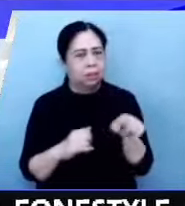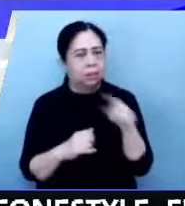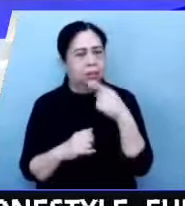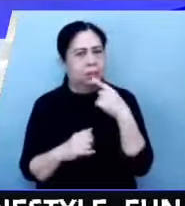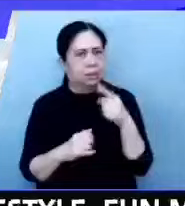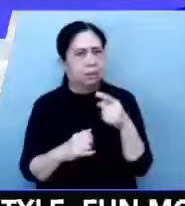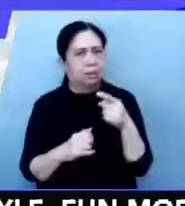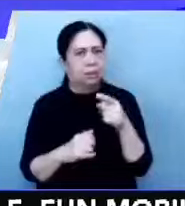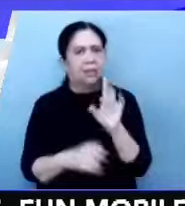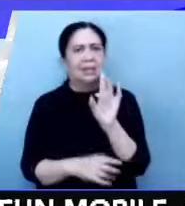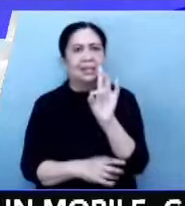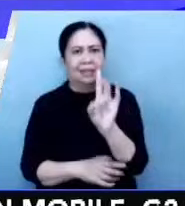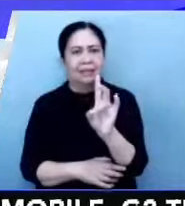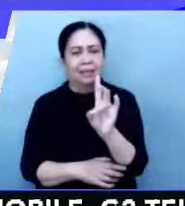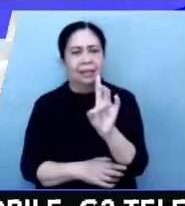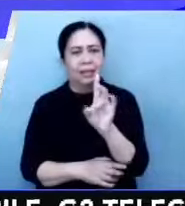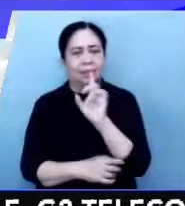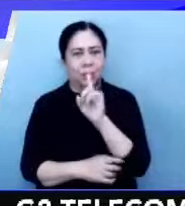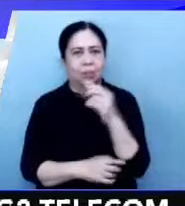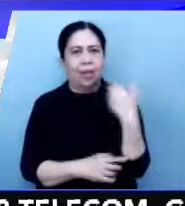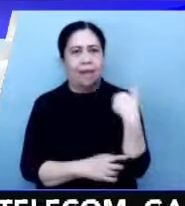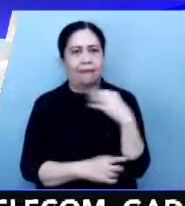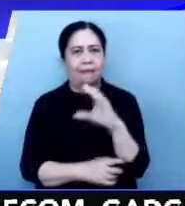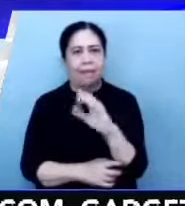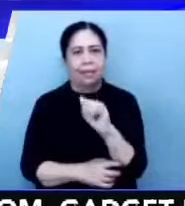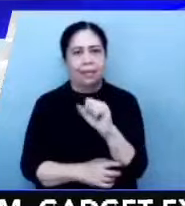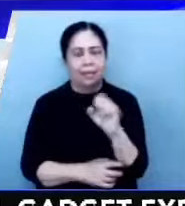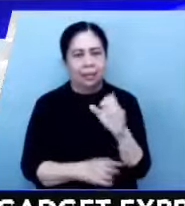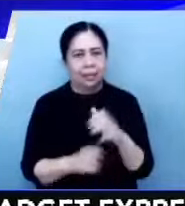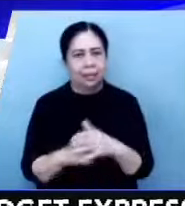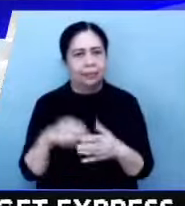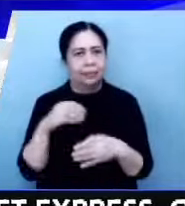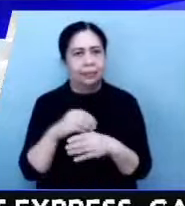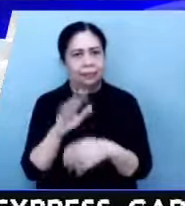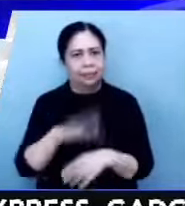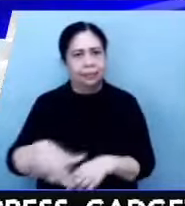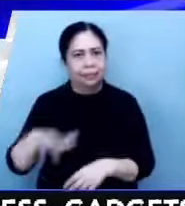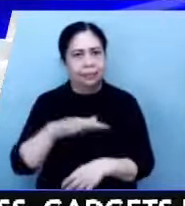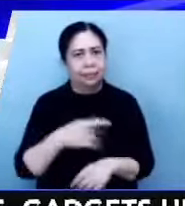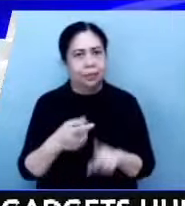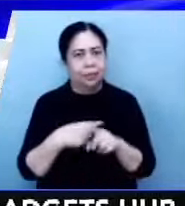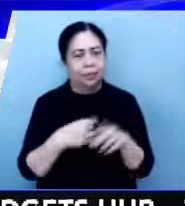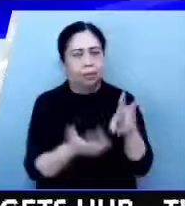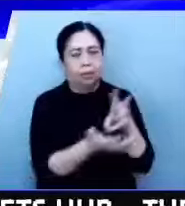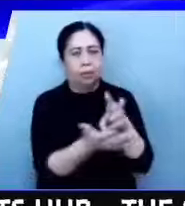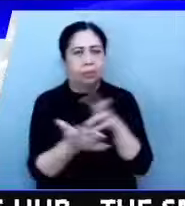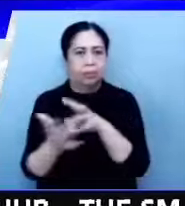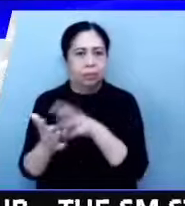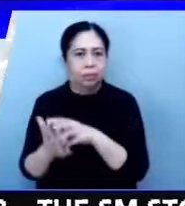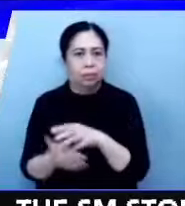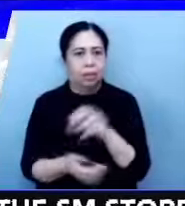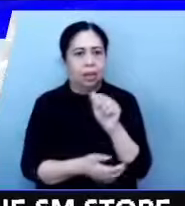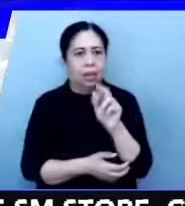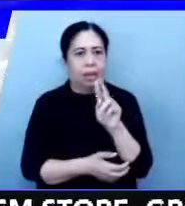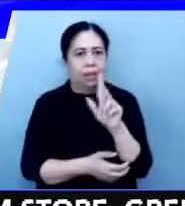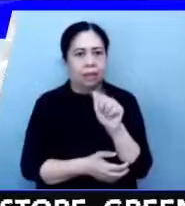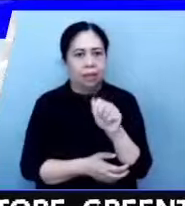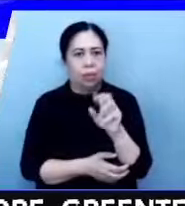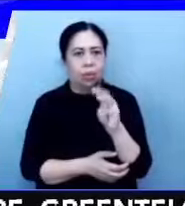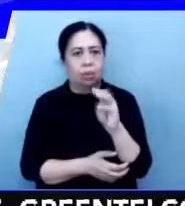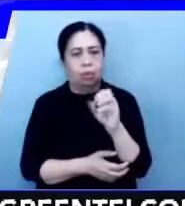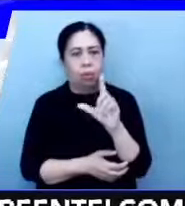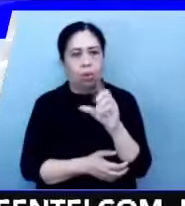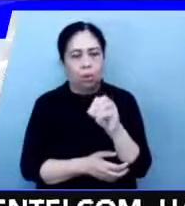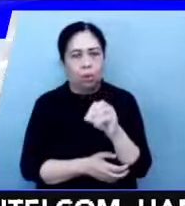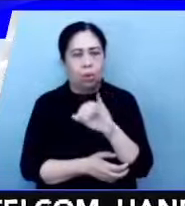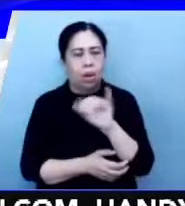ang kumpirmadong kaso ng pertussis sa lungsod mula sa mga distrito ng Arevalo, Molo at Haro. Siyam naman